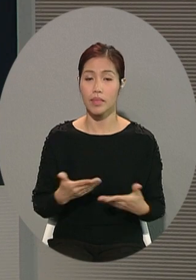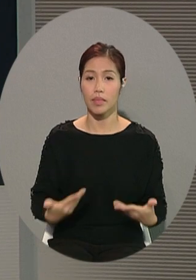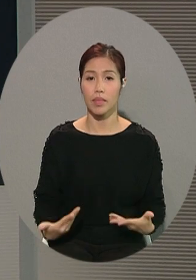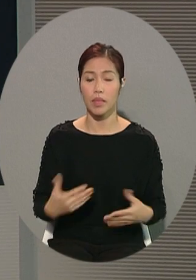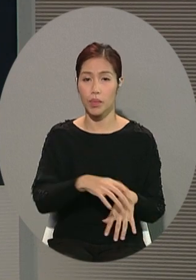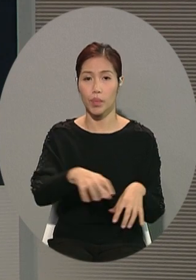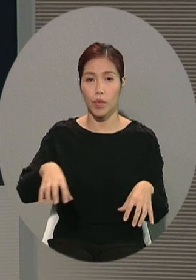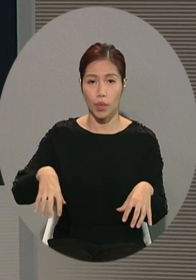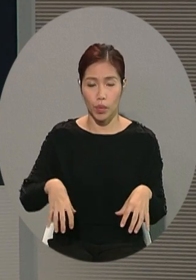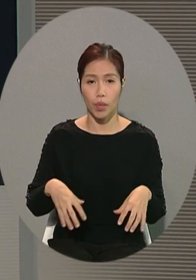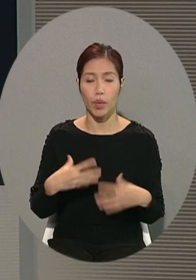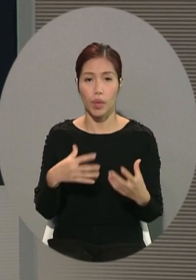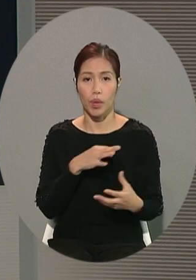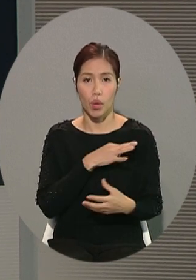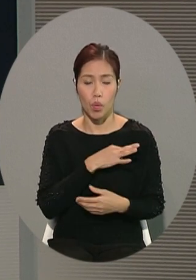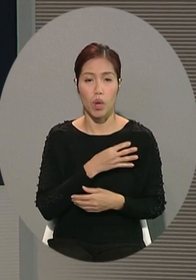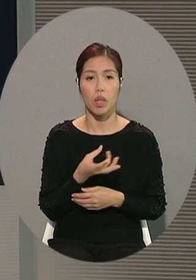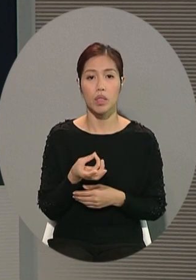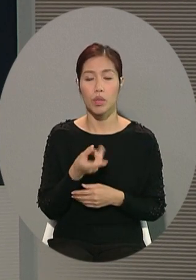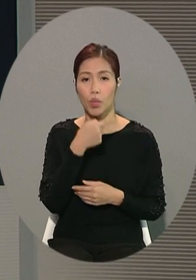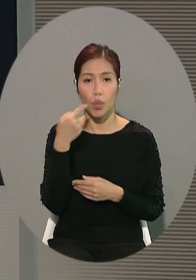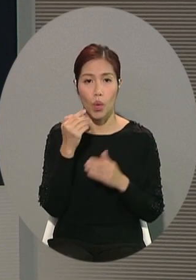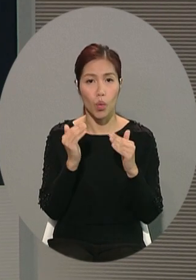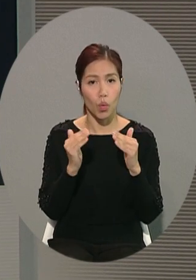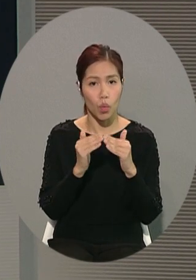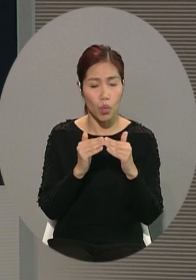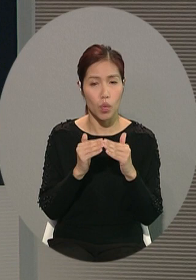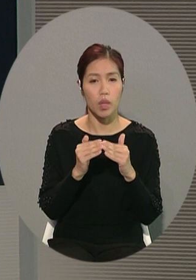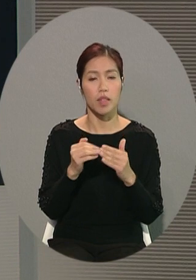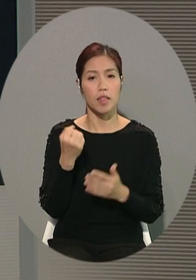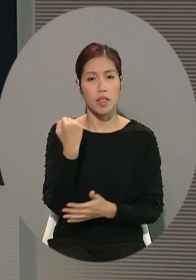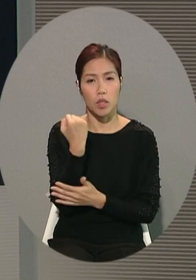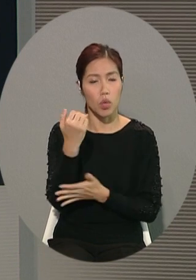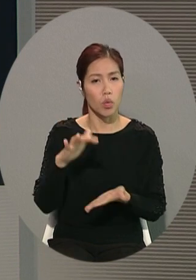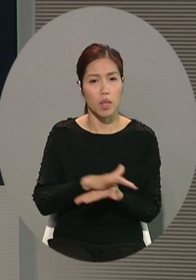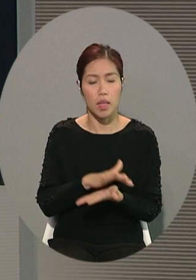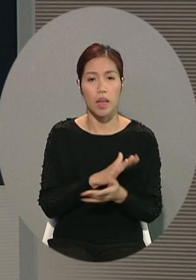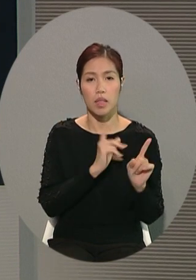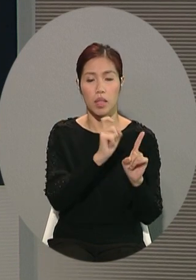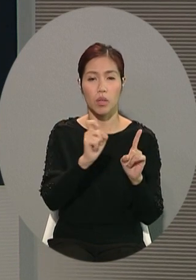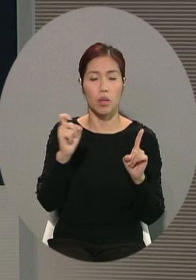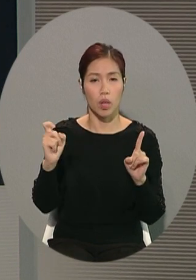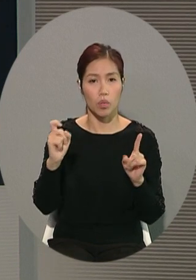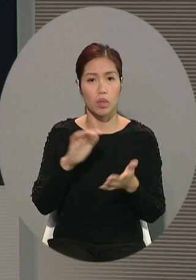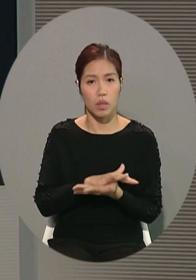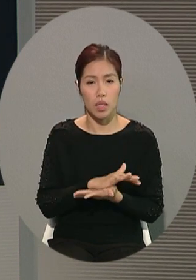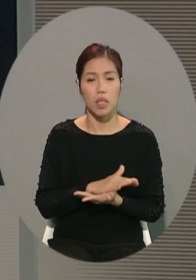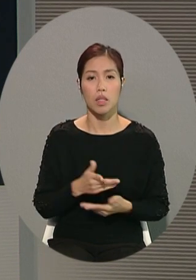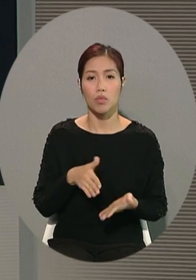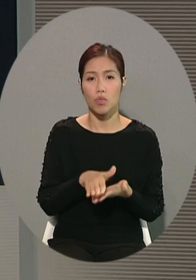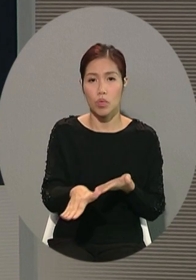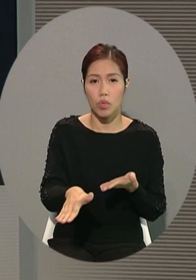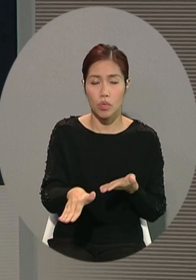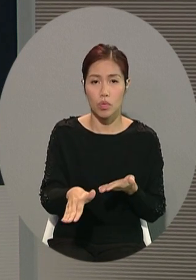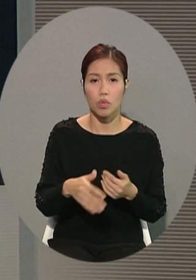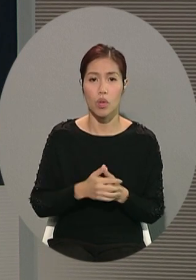在那個小紅館那裡其實是爭取了很多年的了。在1999年嗰陣時咧，係取消呢、這個